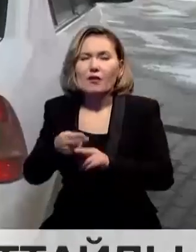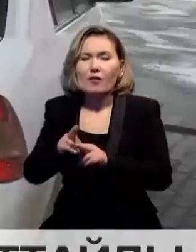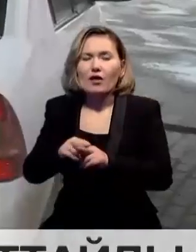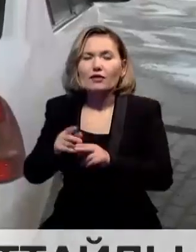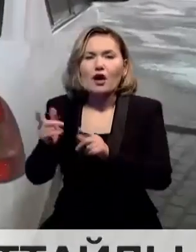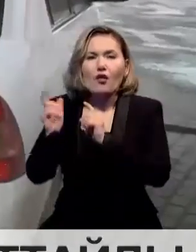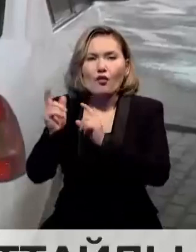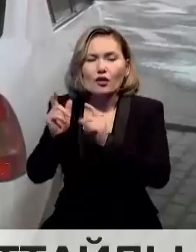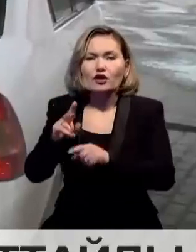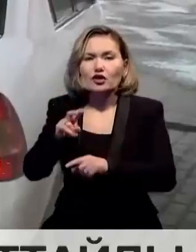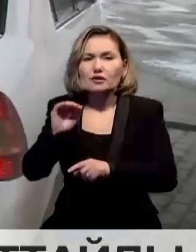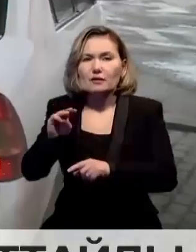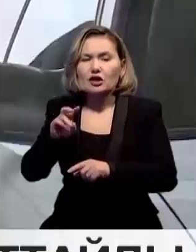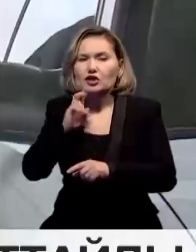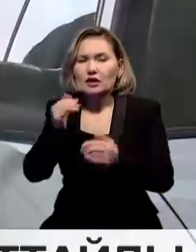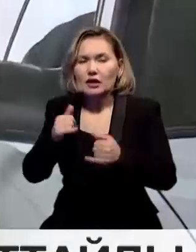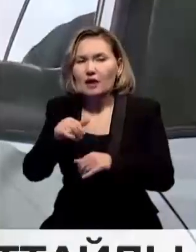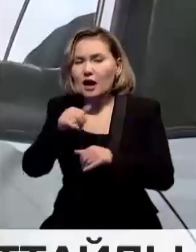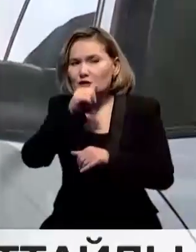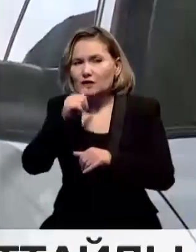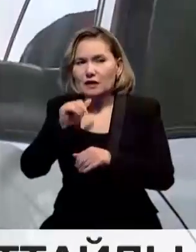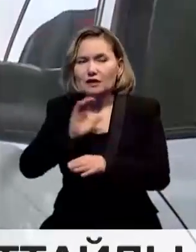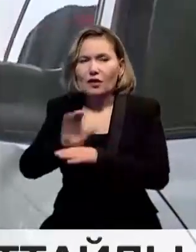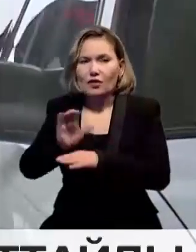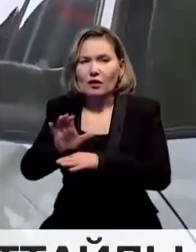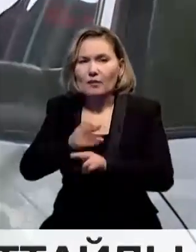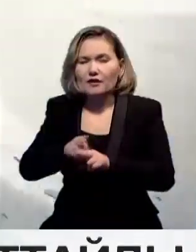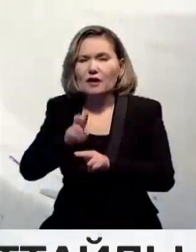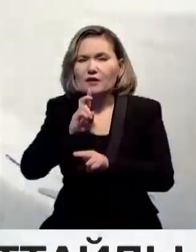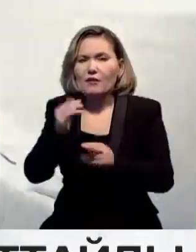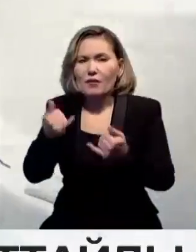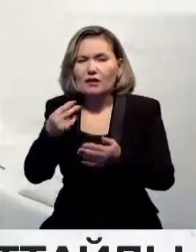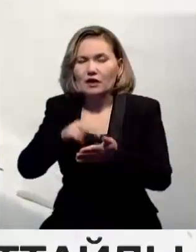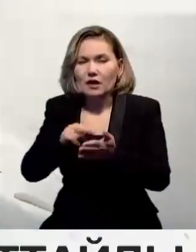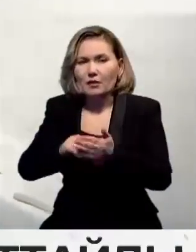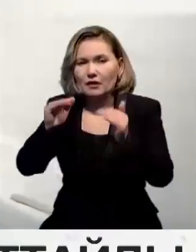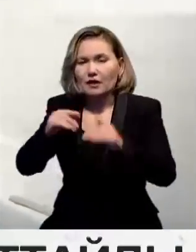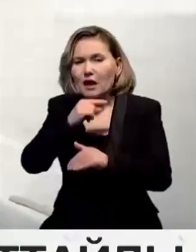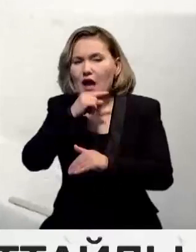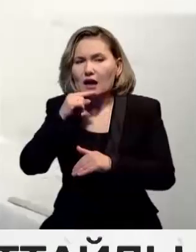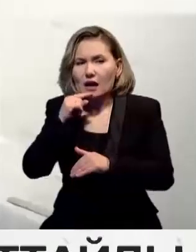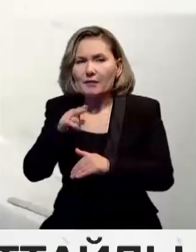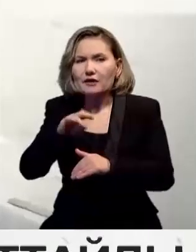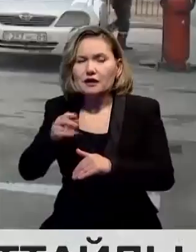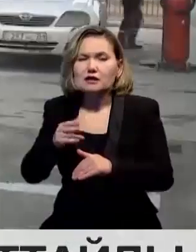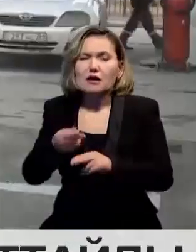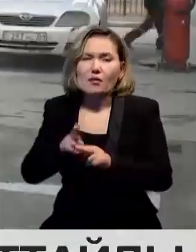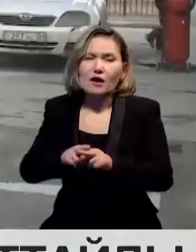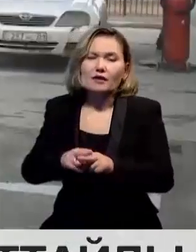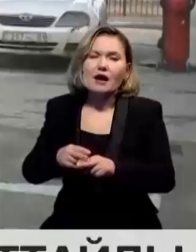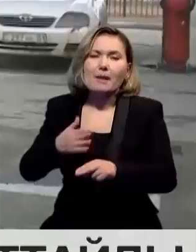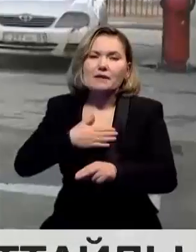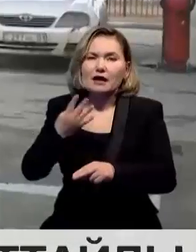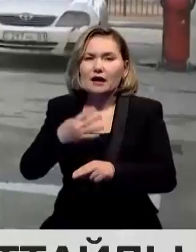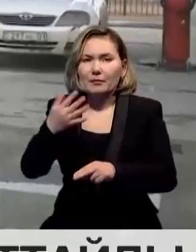тағы 200 мың жанармай заңсыз шығарылған. Себебі елдегі жанармай бағасы тым төмен. Мысалы, Ресейде дизель отыны бізден